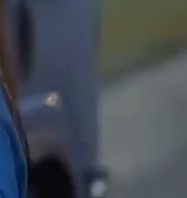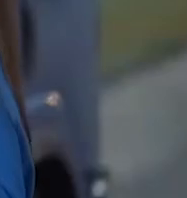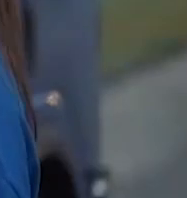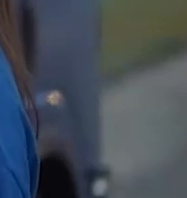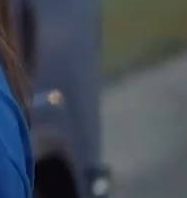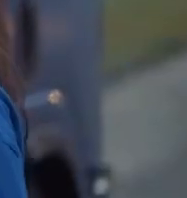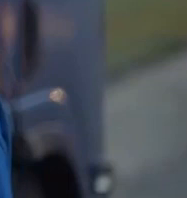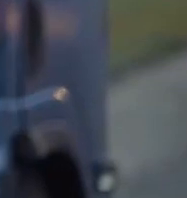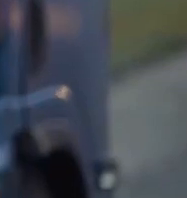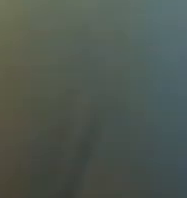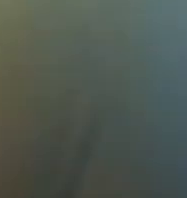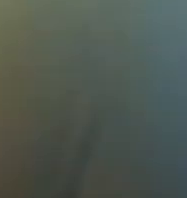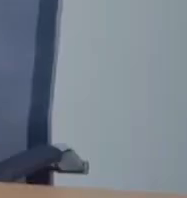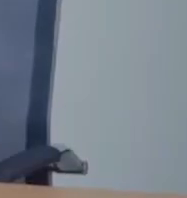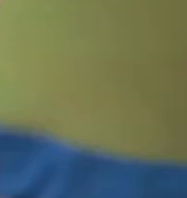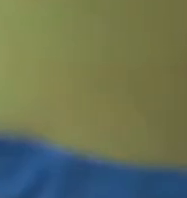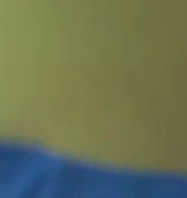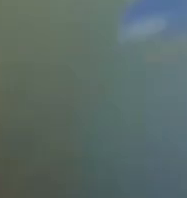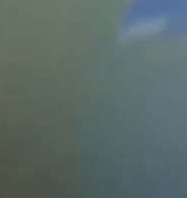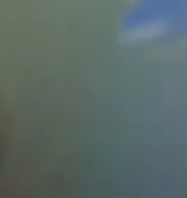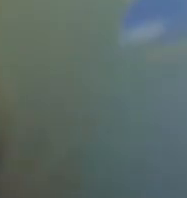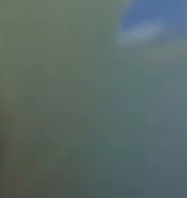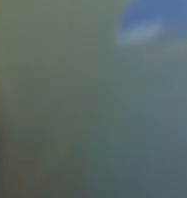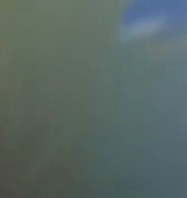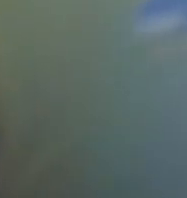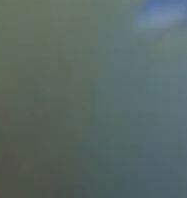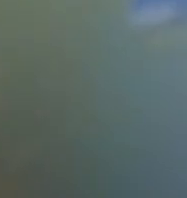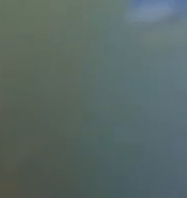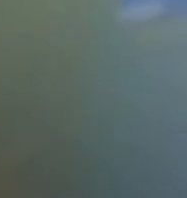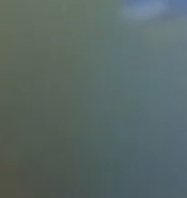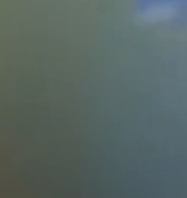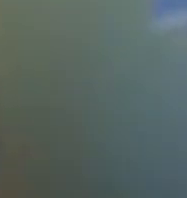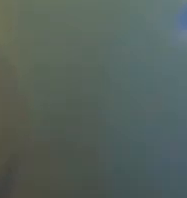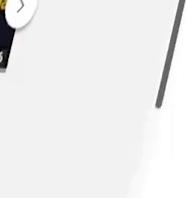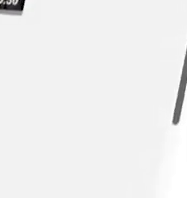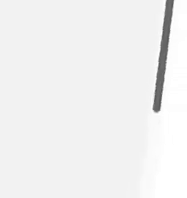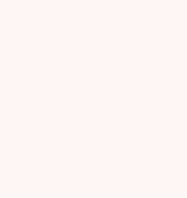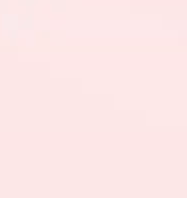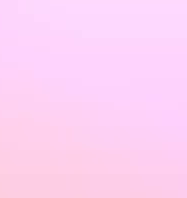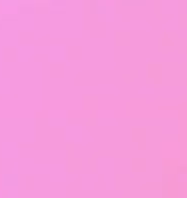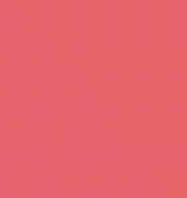Nissan Leaf බැටරියේ ආයු කාලයත් දුවන දුරත් දෙගුණ තෙගුණ කර දෙන එකම තැන Leaf House.